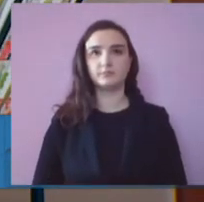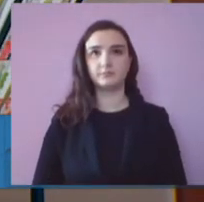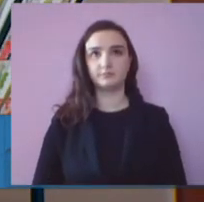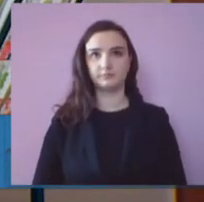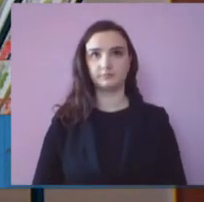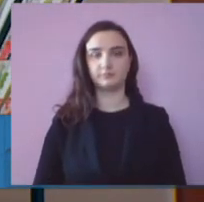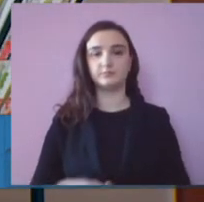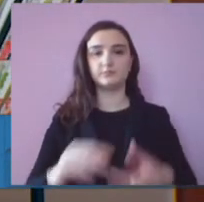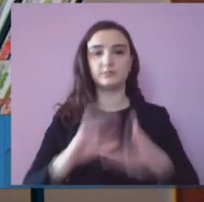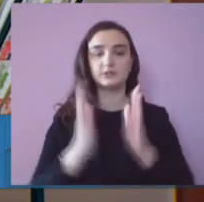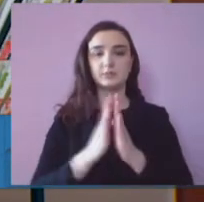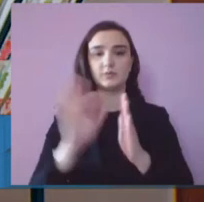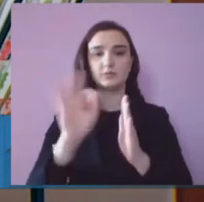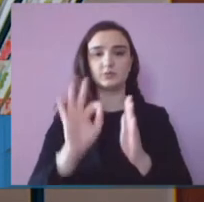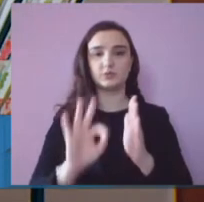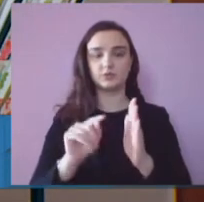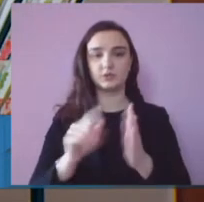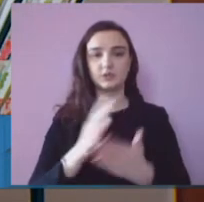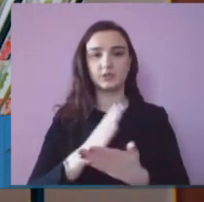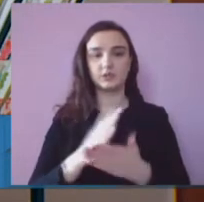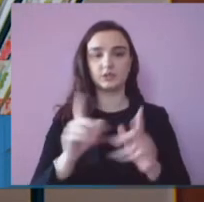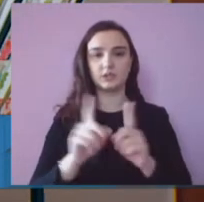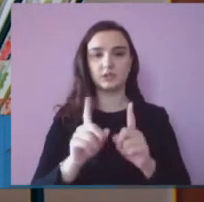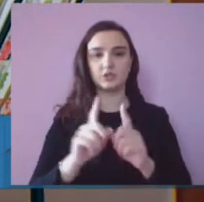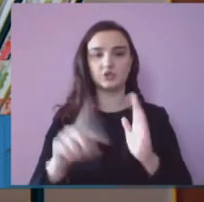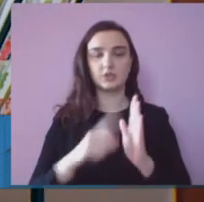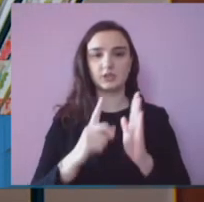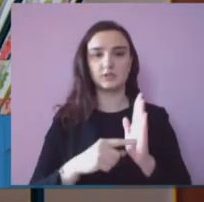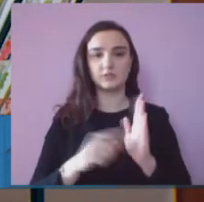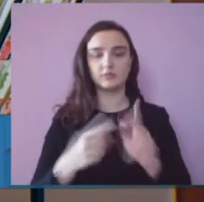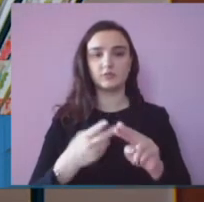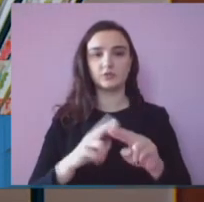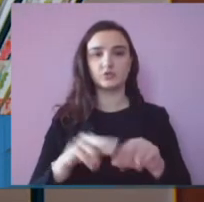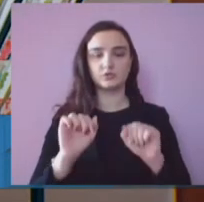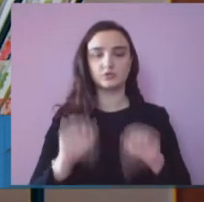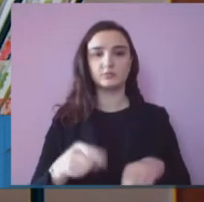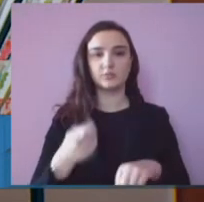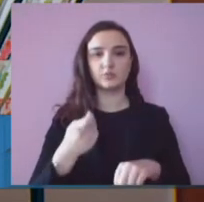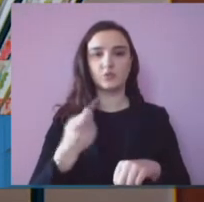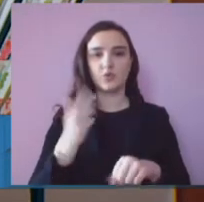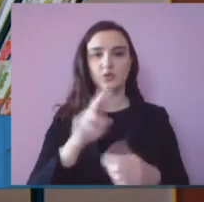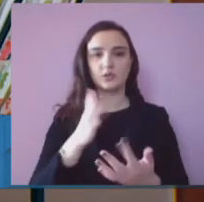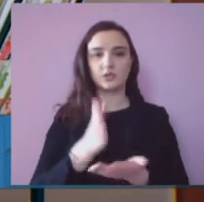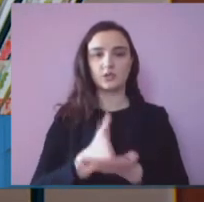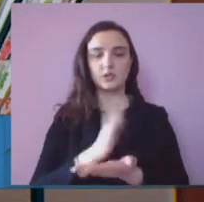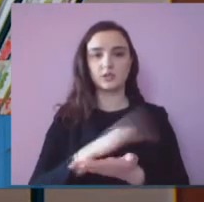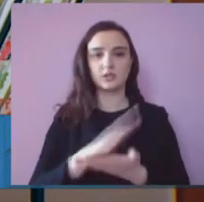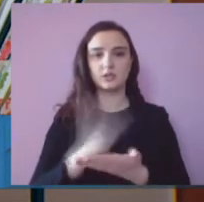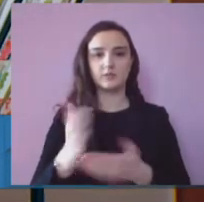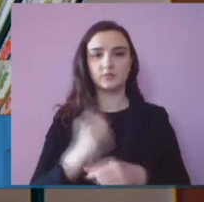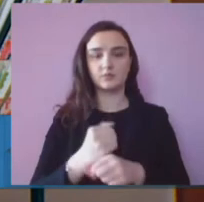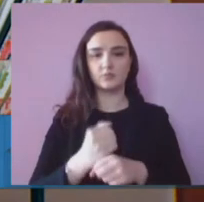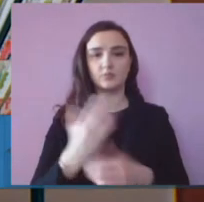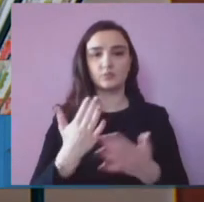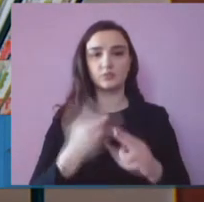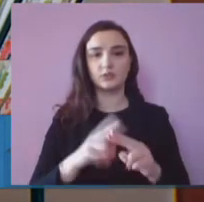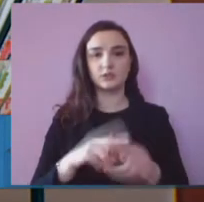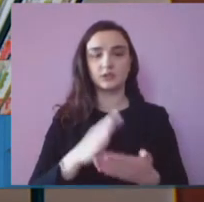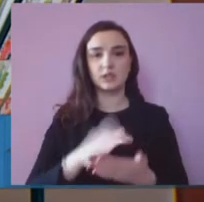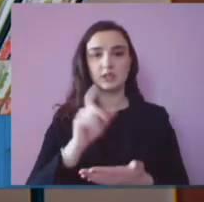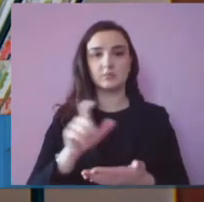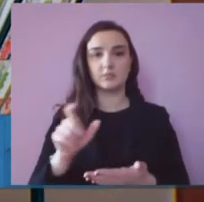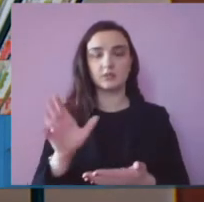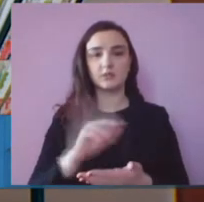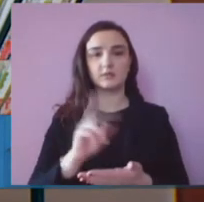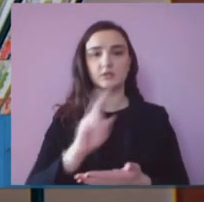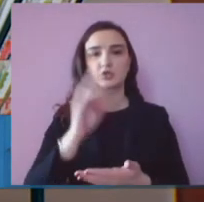წამოიჭრება ხოლმე ასეთი შეკითხვა, რომელიც შეიძლება ორ ნაწილად გავყოფოთ. ერთი, თუ ეს არის ადამიანი, რომელსაც საქრიან